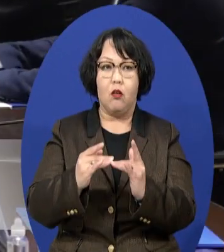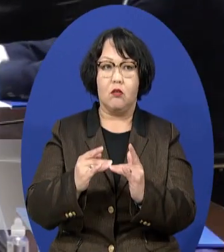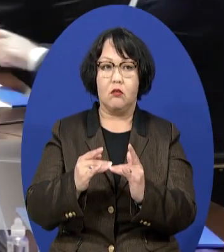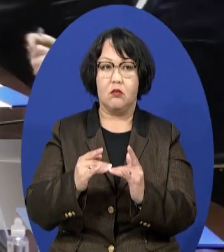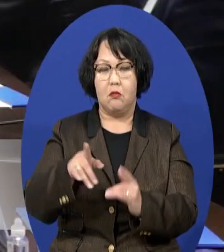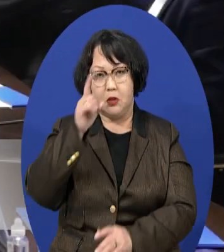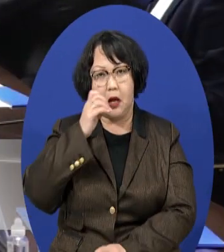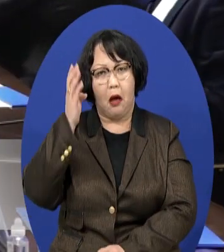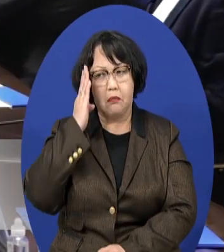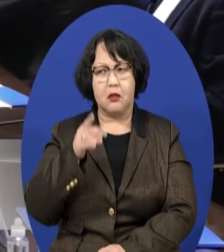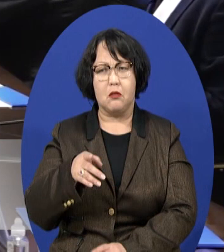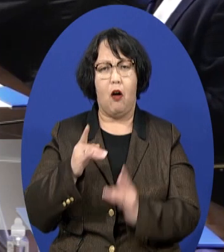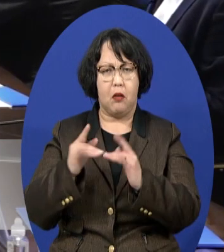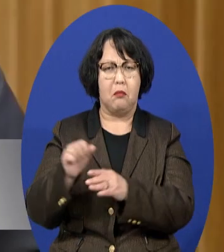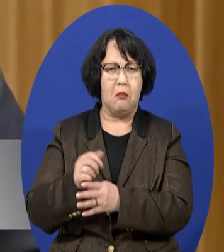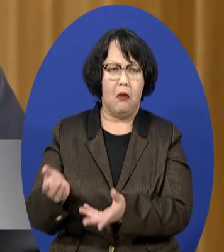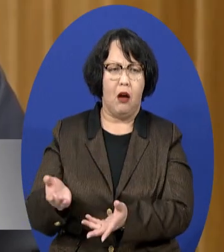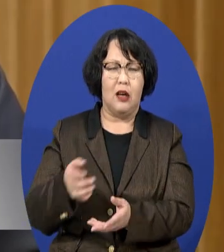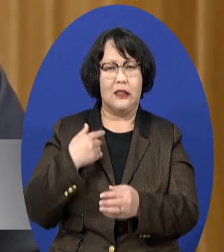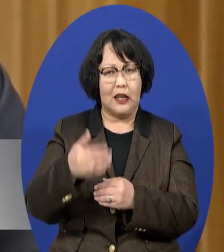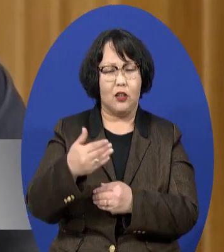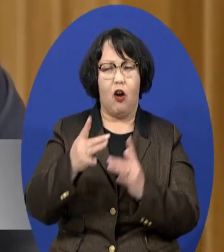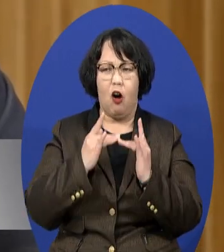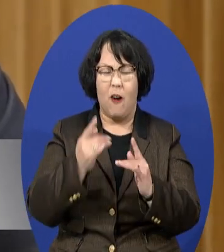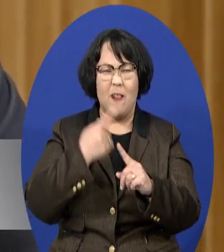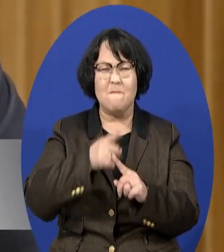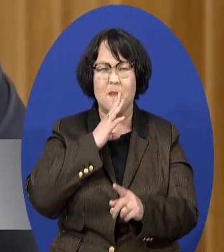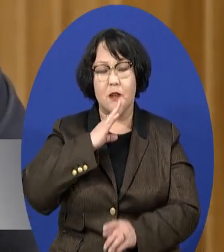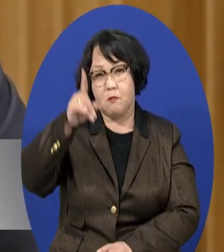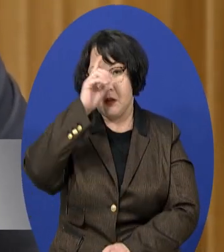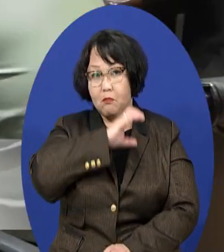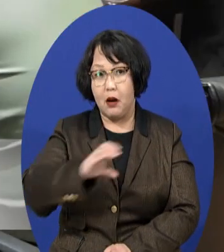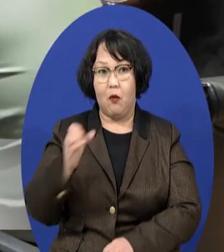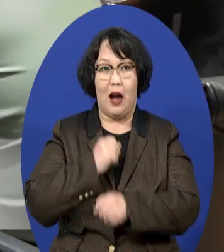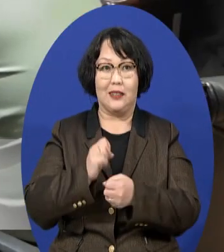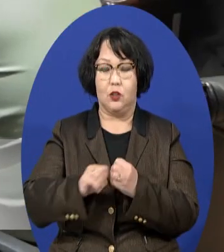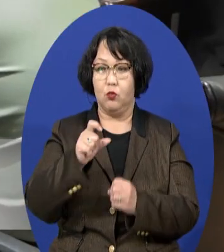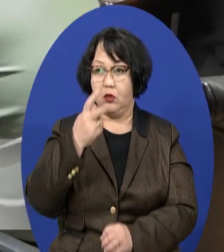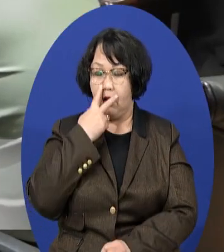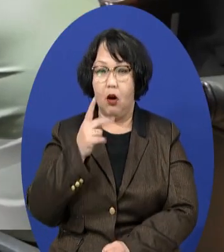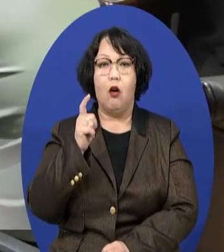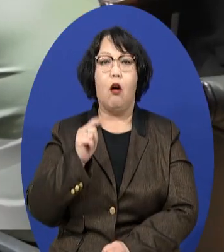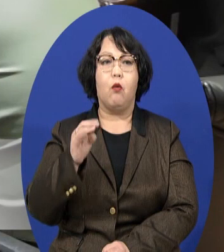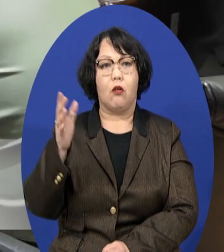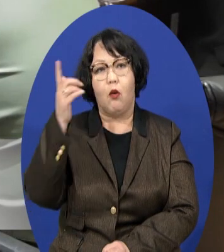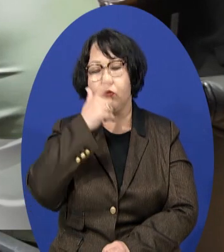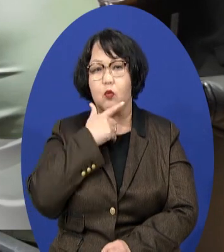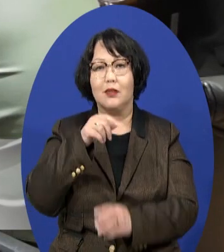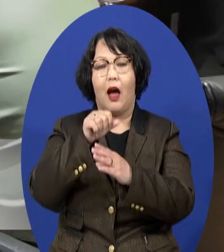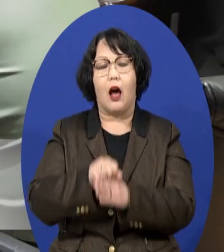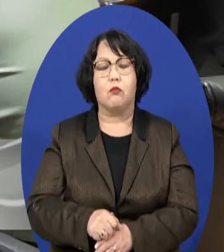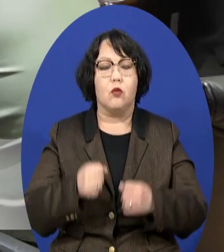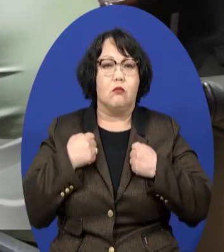хэвтэн эмчилүүлж байна. Цаашид орд нэмэх боломж байгаа ч эрүүл мэндийн салбарын ажилтны хомсдол нөхцөл байдлыг улам бүр дордуулсаар байна гэсэн